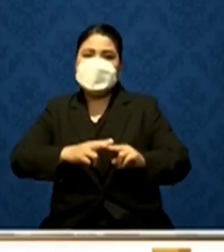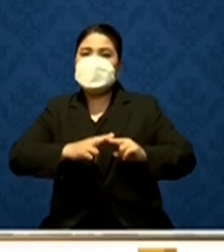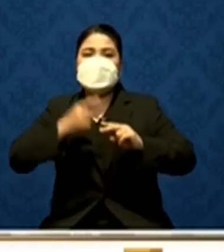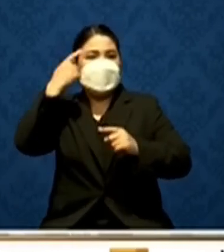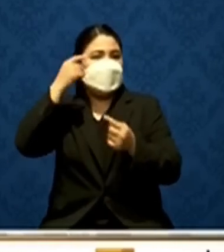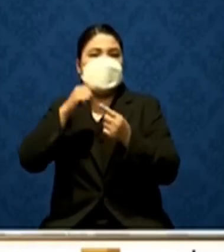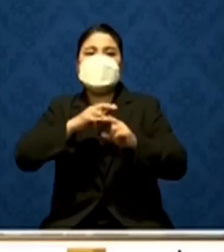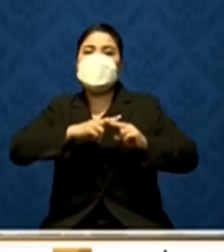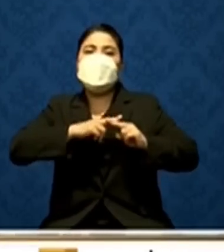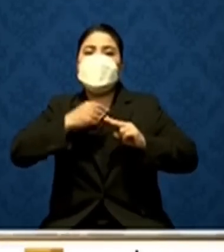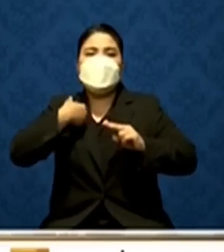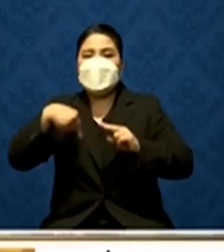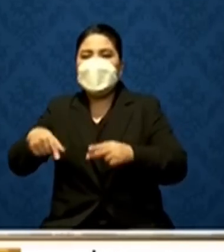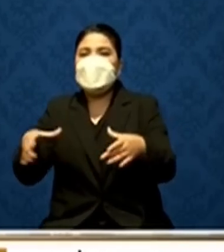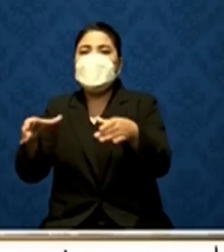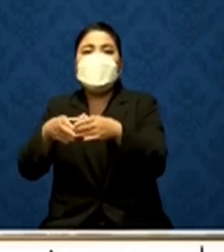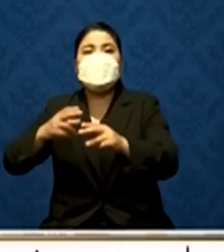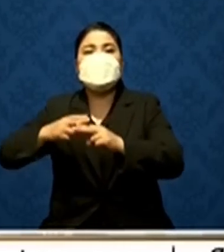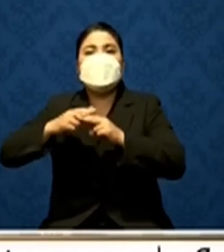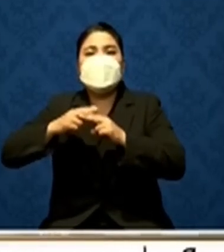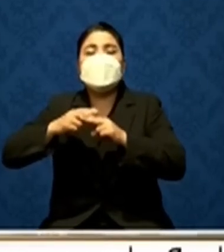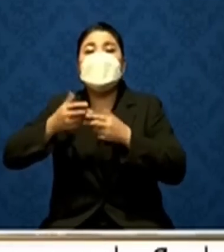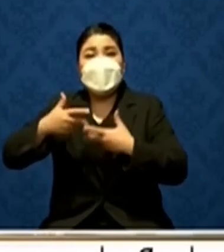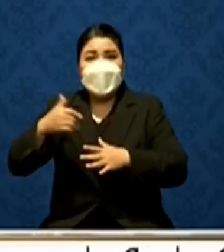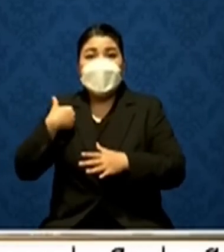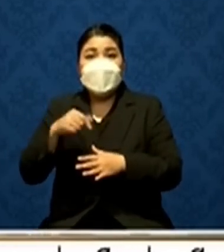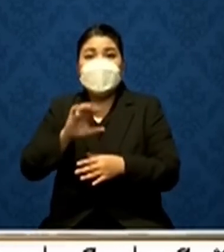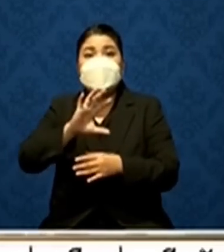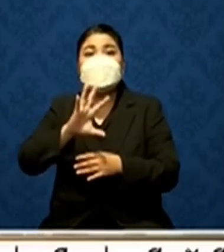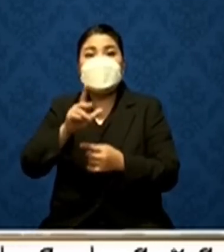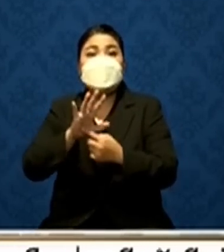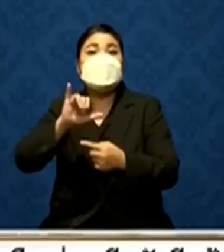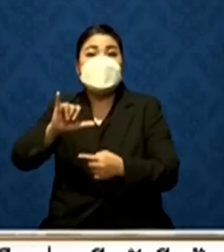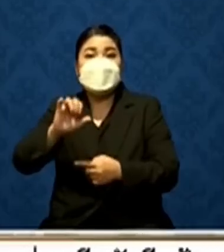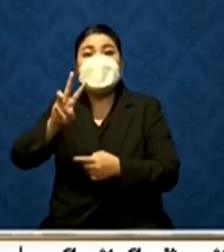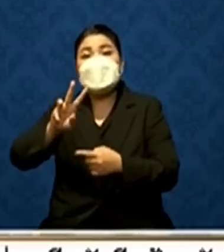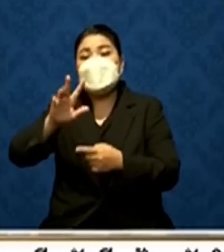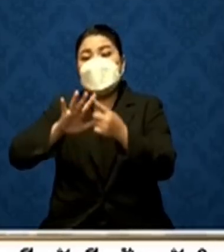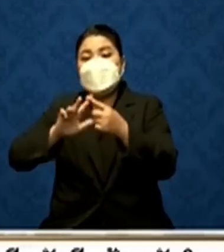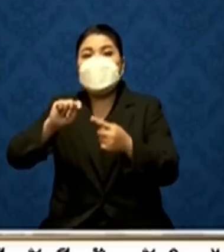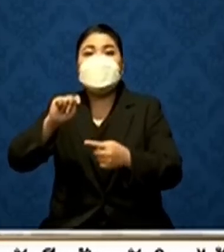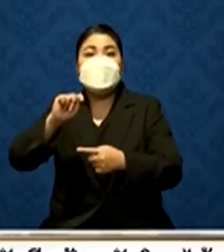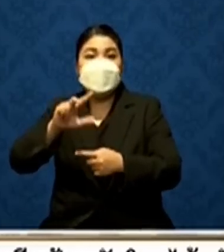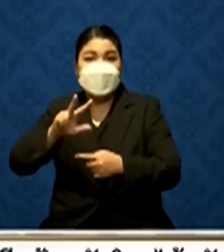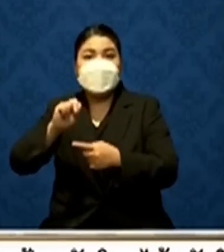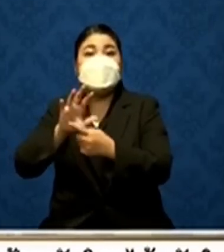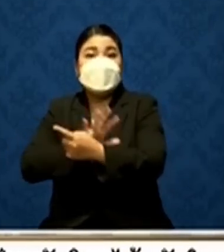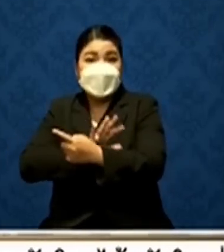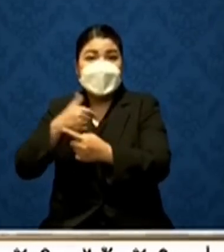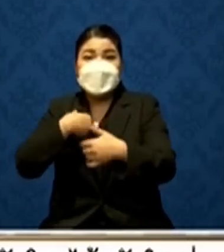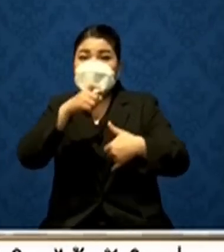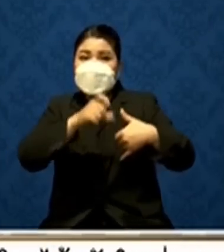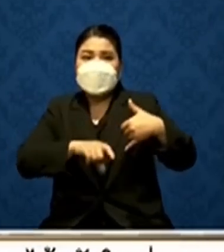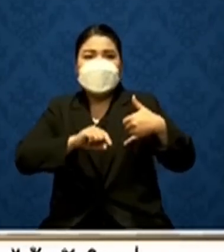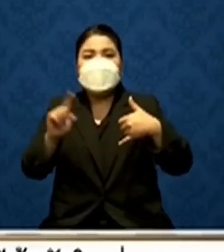บริวารและพวกของนอกจากนี้นายชัยวุฒิธนาค่ะมานุสรณ์ยังมีพฤติกรรมวิธี